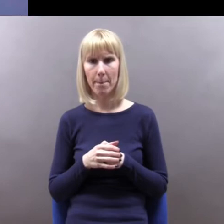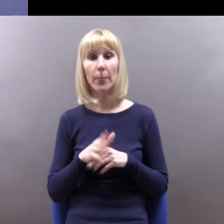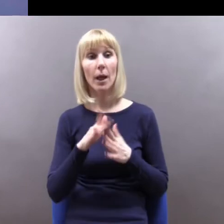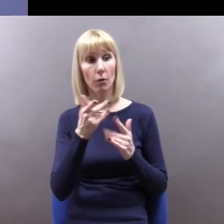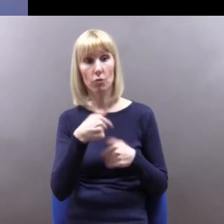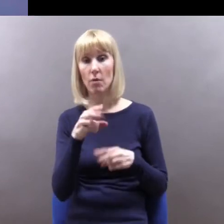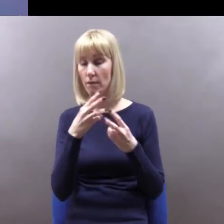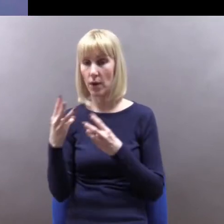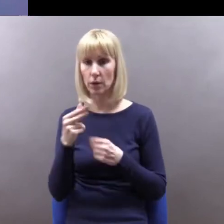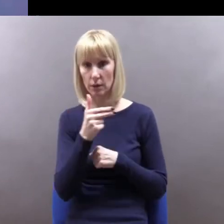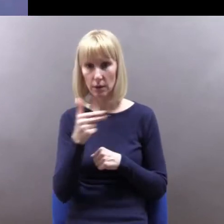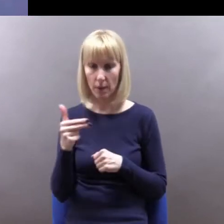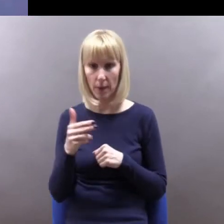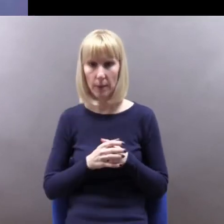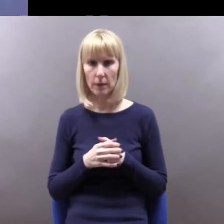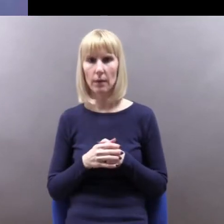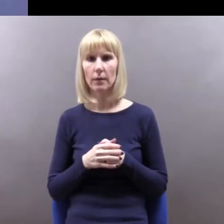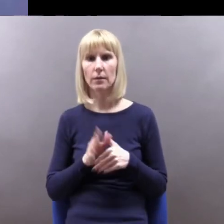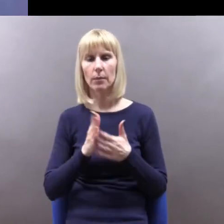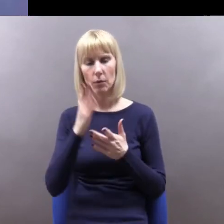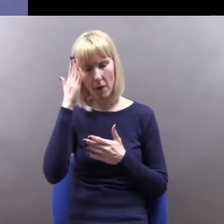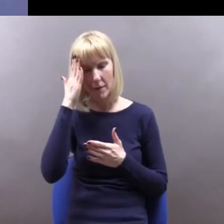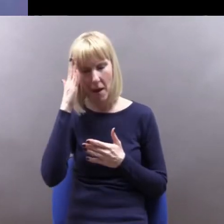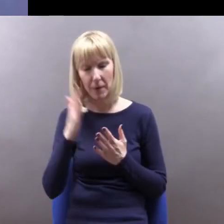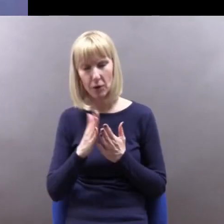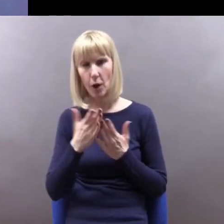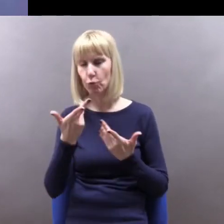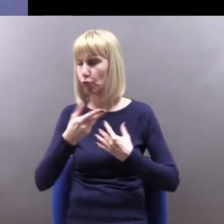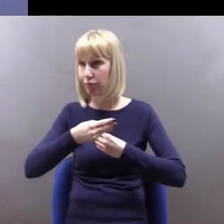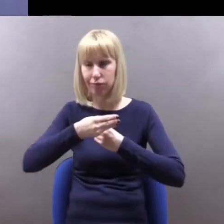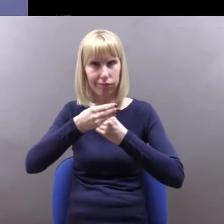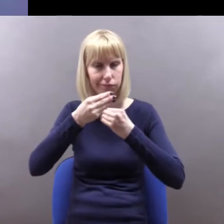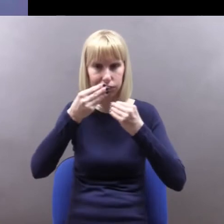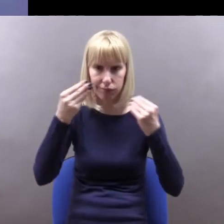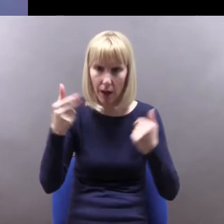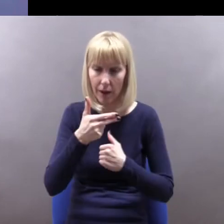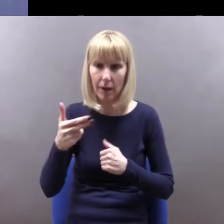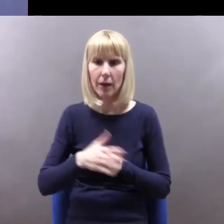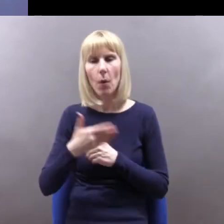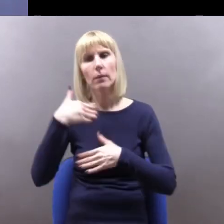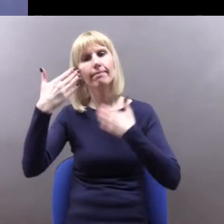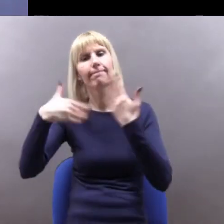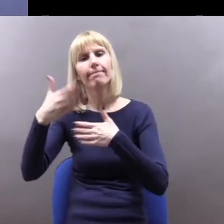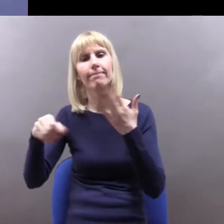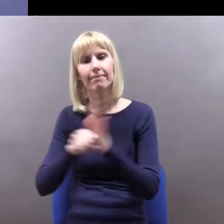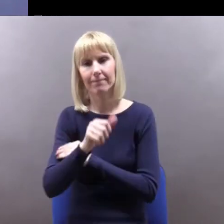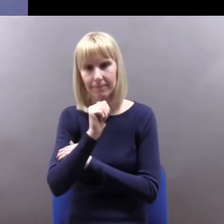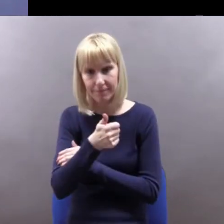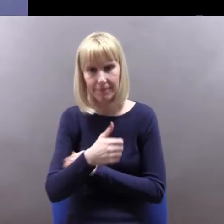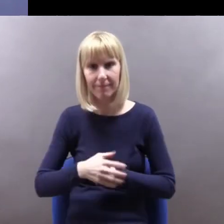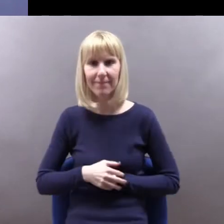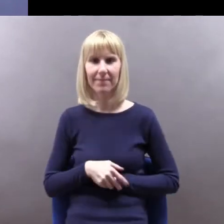jest to ważny temat, natomiast nie będziemy wchodzić w głąb, bo będziemy mogli mówić do jutra. A